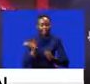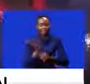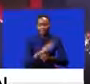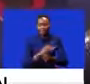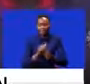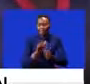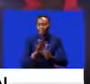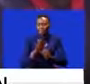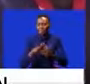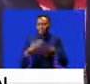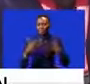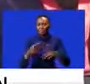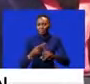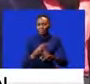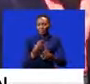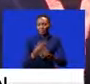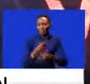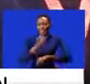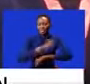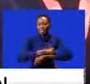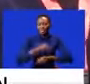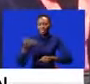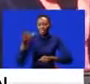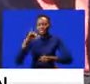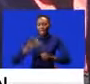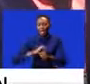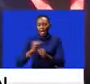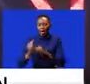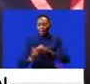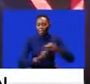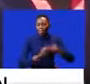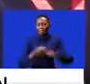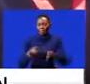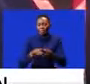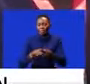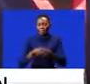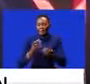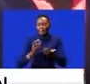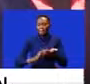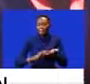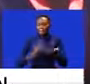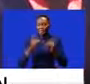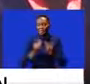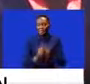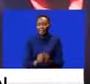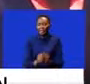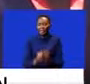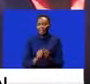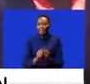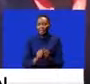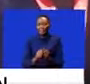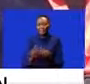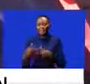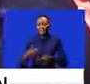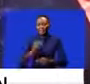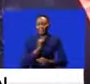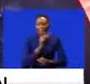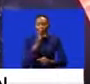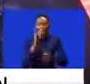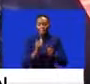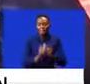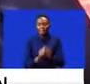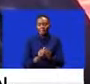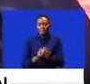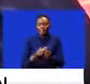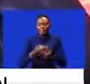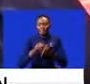mopogore opogore Siaya, Omabei, Migori, tung piny Nyanza koni kod kocha. Inamondo mi atiek twag ni eri kanyakla koda jagoro